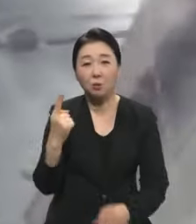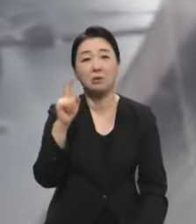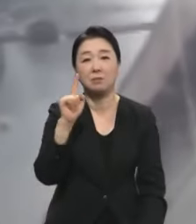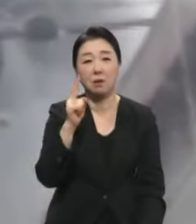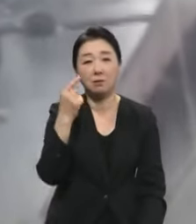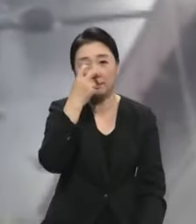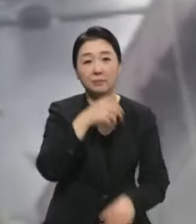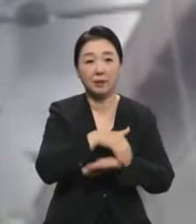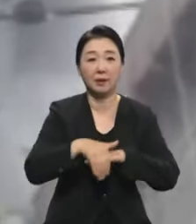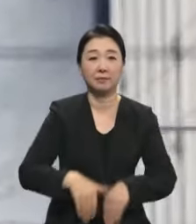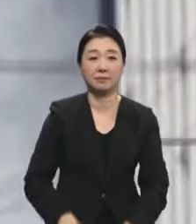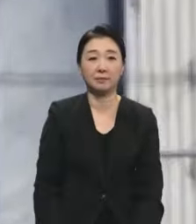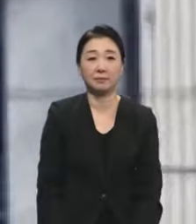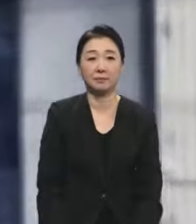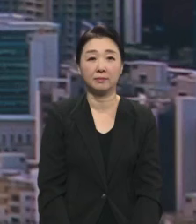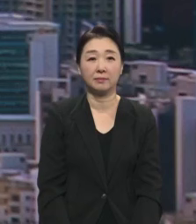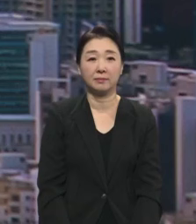계획입니다.